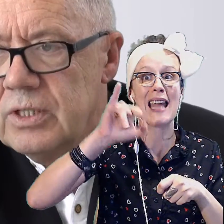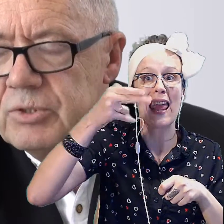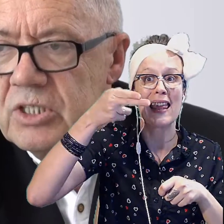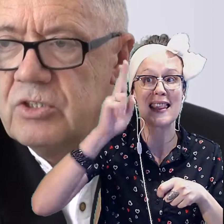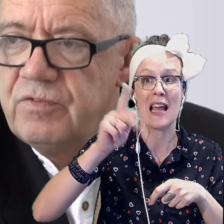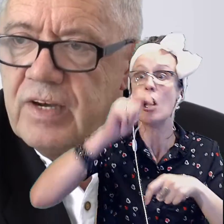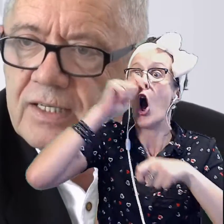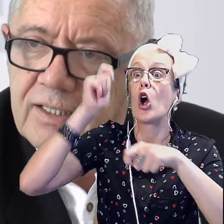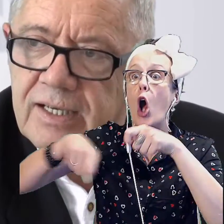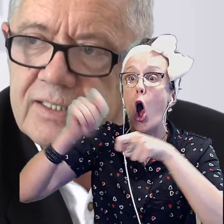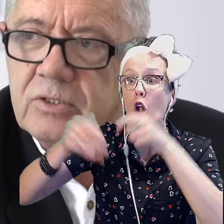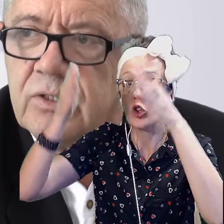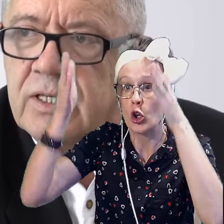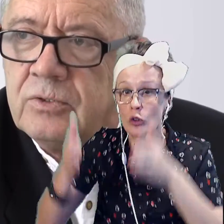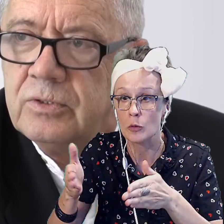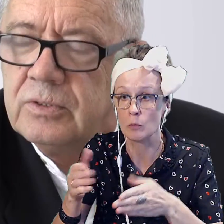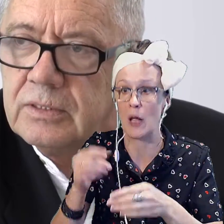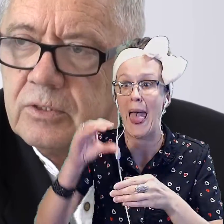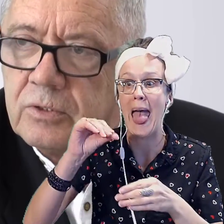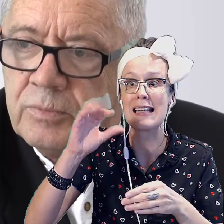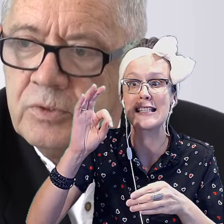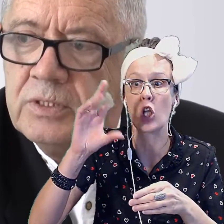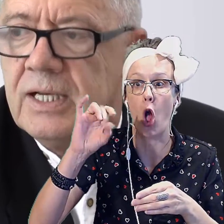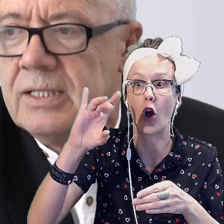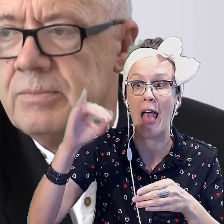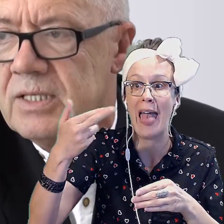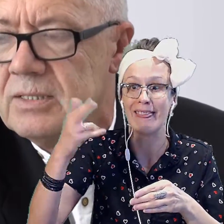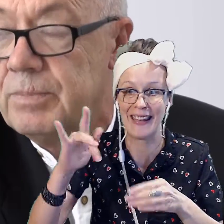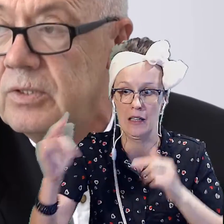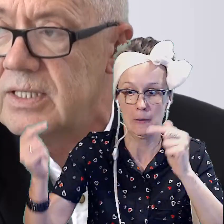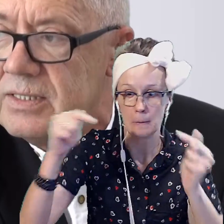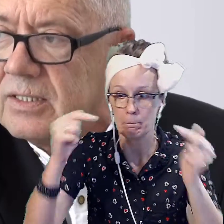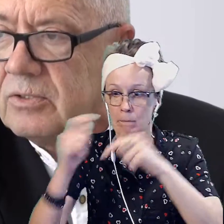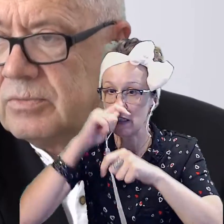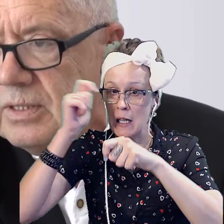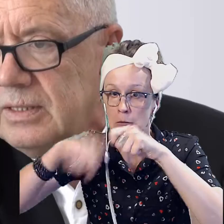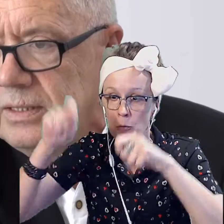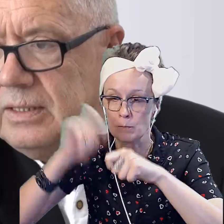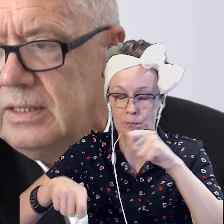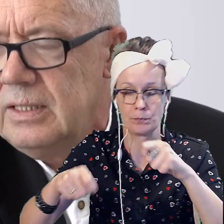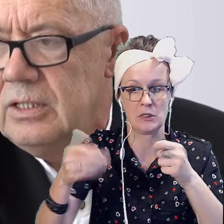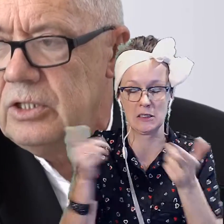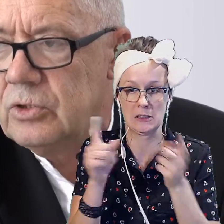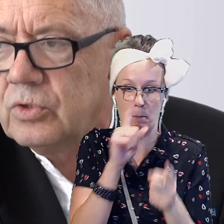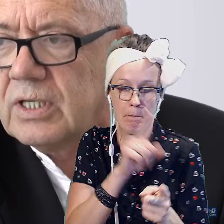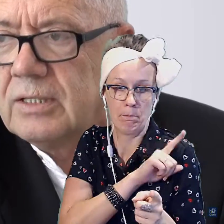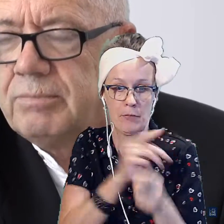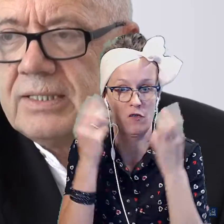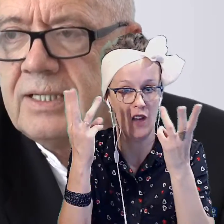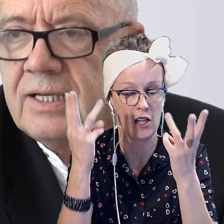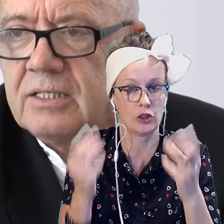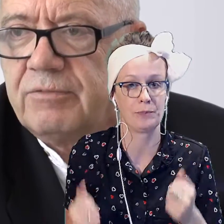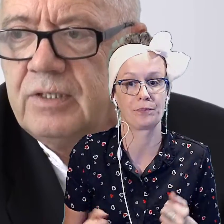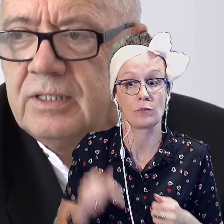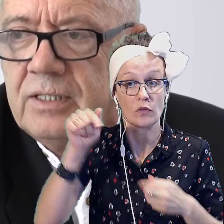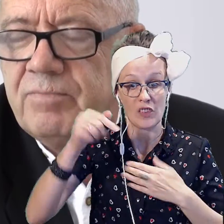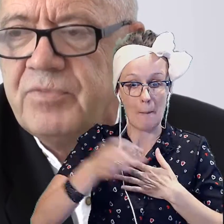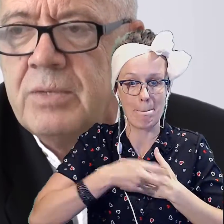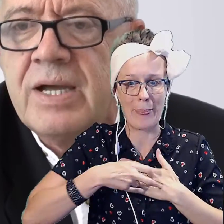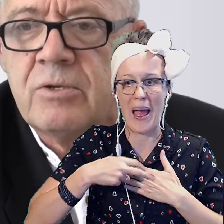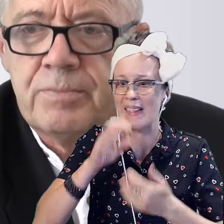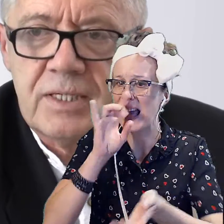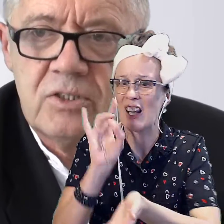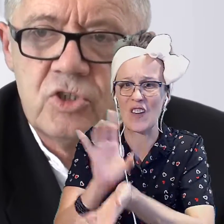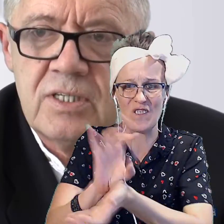kontroluje przeciwwaga dla estrogenu i hormony jakie jest progesteron i tutaj badania krwi